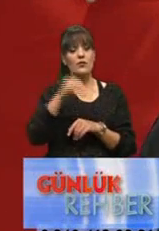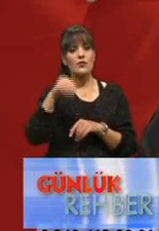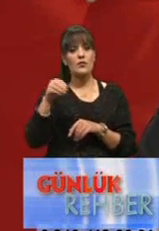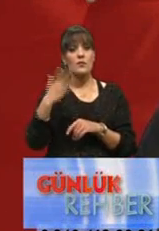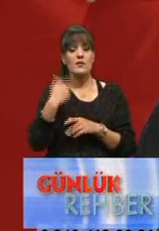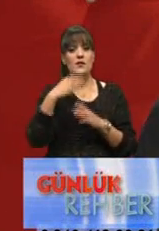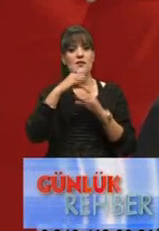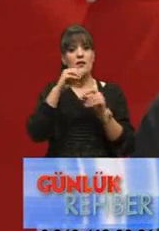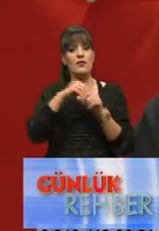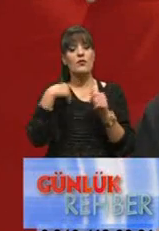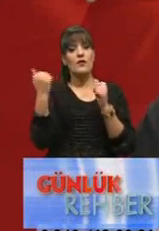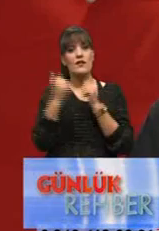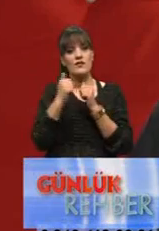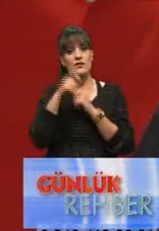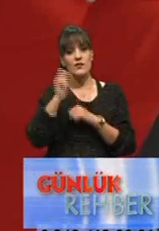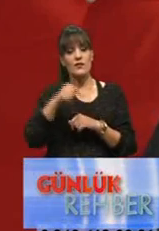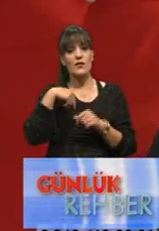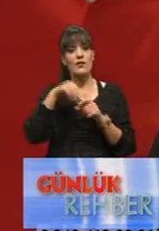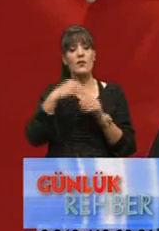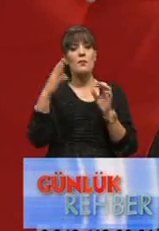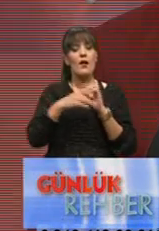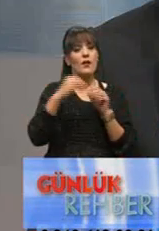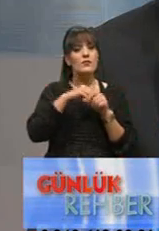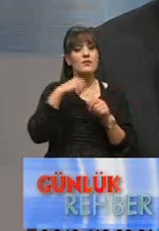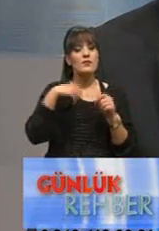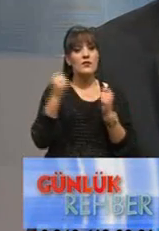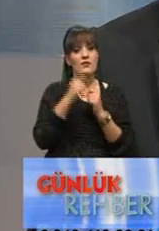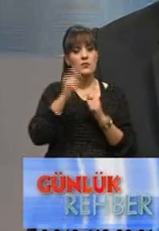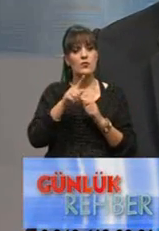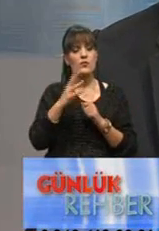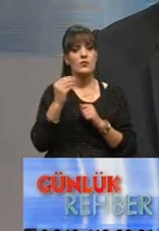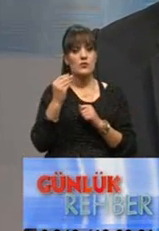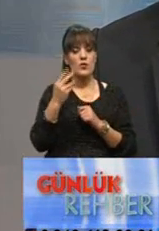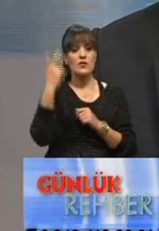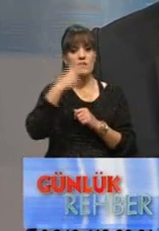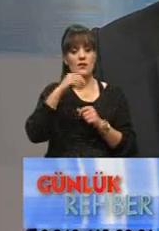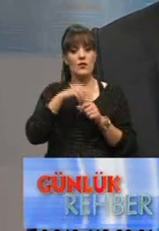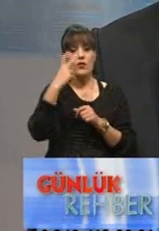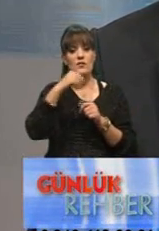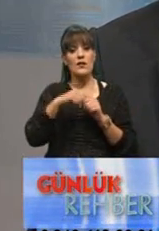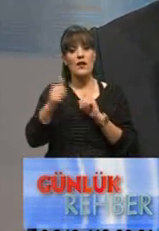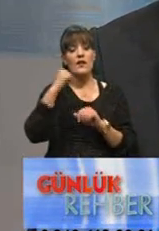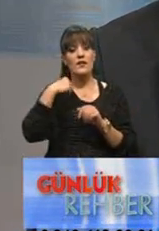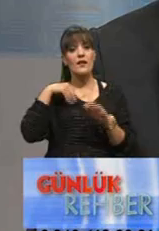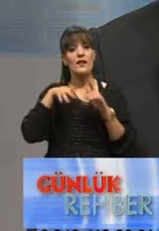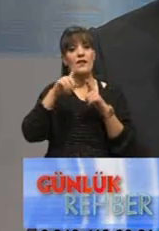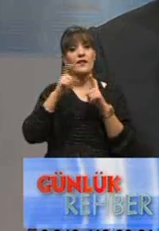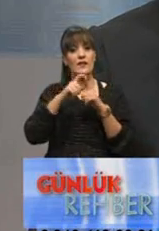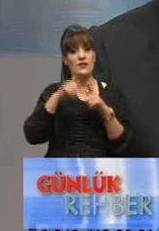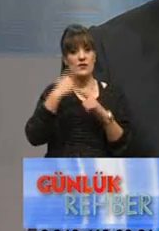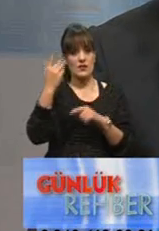mesela saksafonla eşlik ediyor, perküsyonla eşlik ediyor. O da enteresan tabii, birçok sanatçı artık konserlerinde arkasında DJ